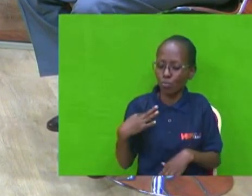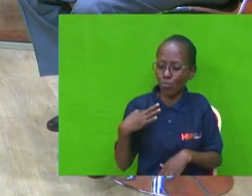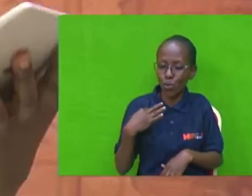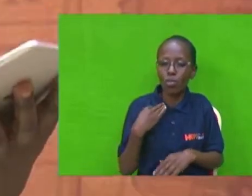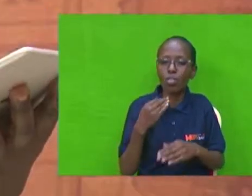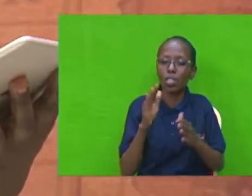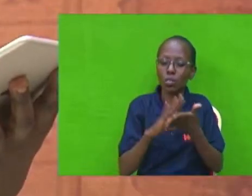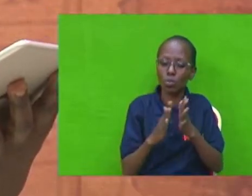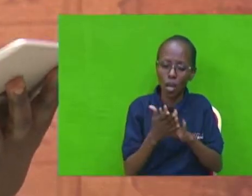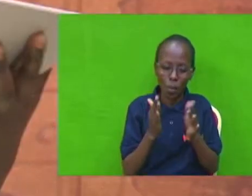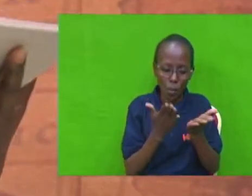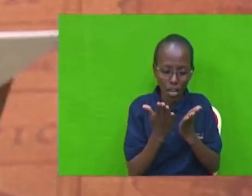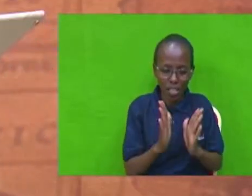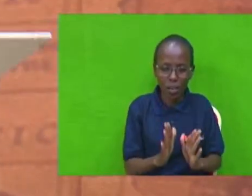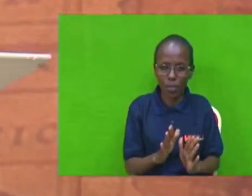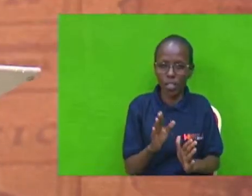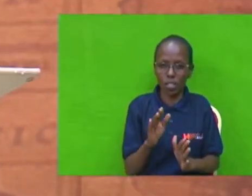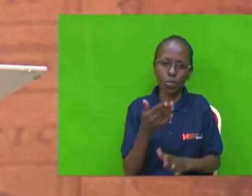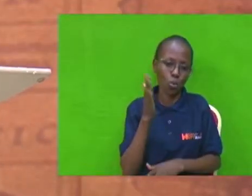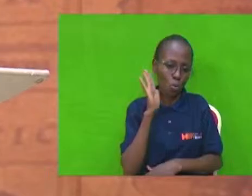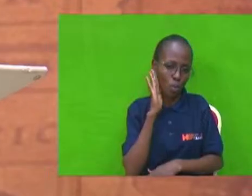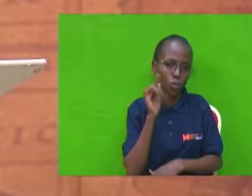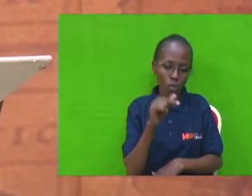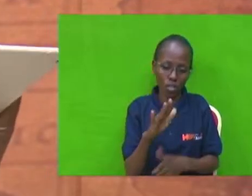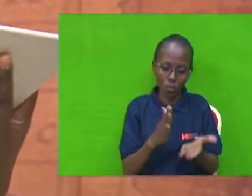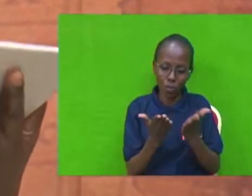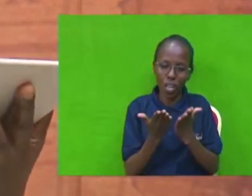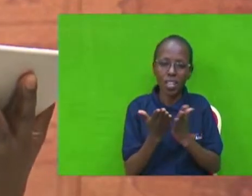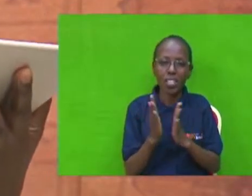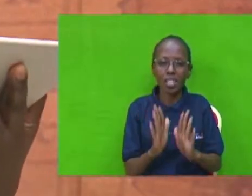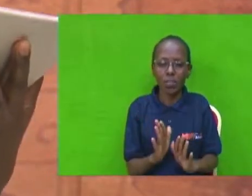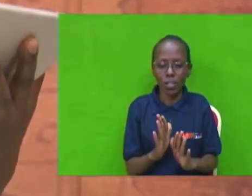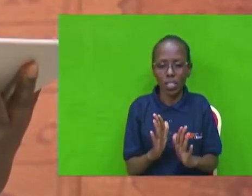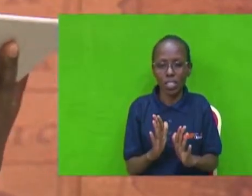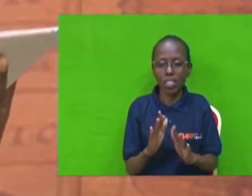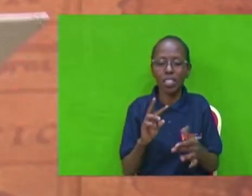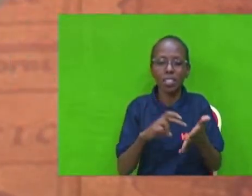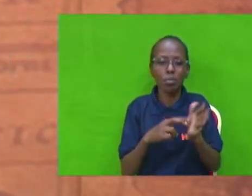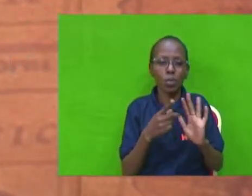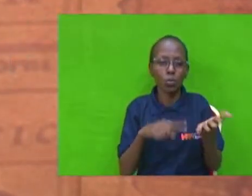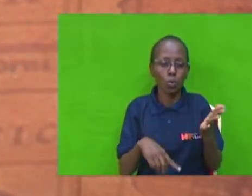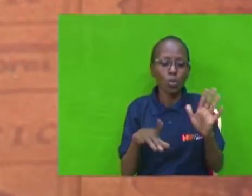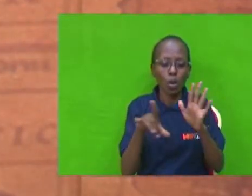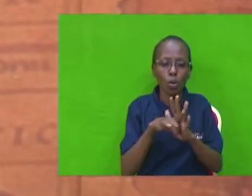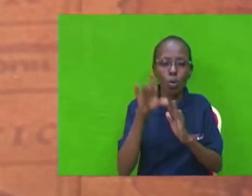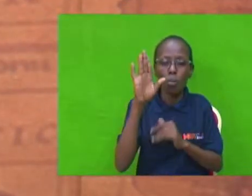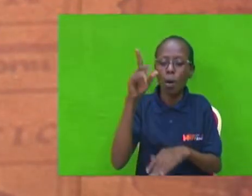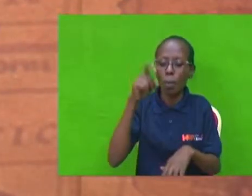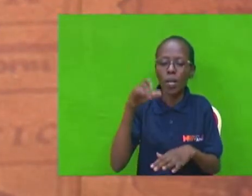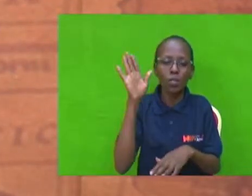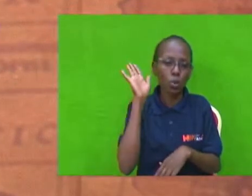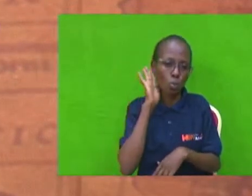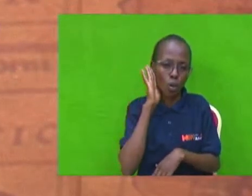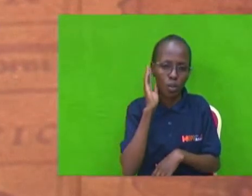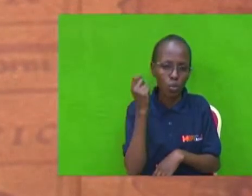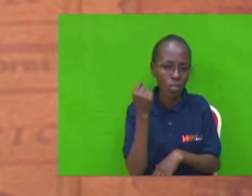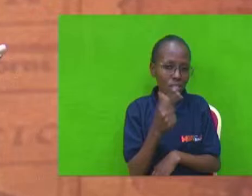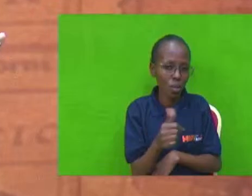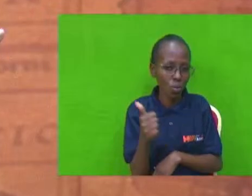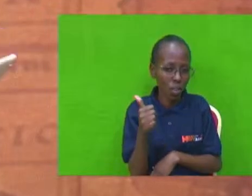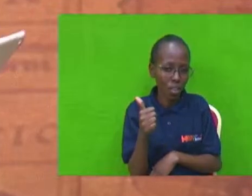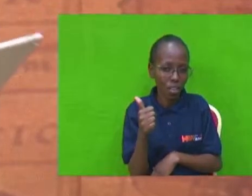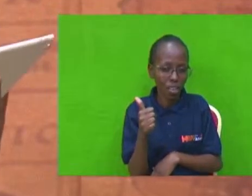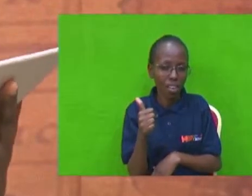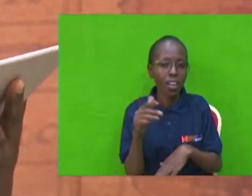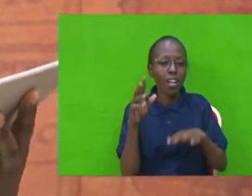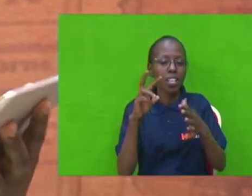wake kumtii wewe ni mtumwa. Sasa ina maana kwamba amri yake ndio unatii. Tumeelewa hiyo mwalimu? Sasa sawa.